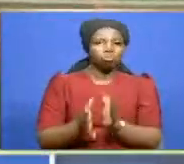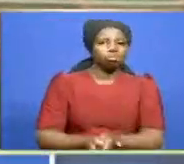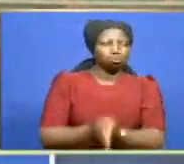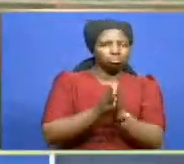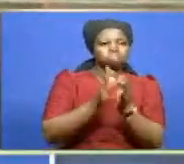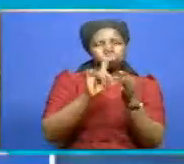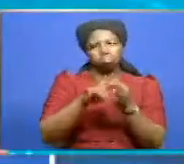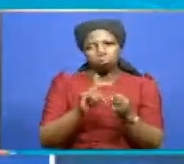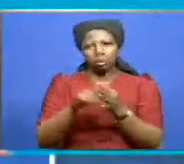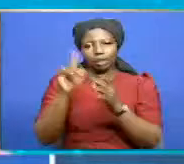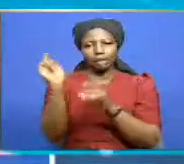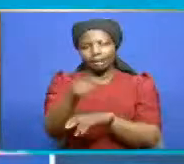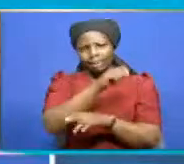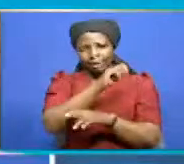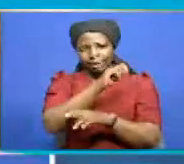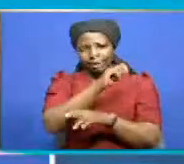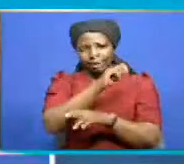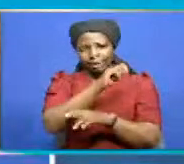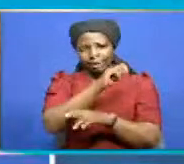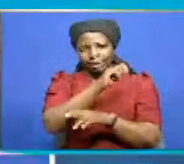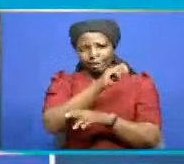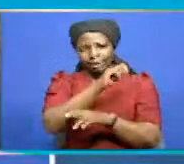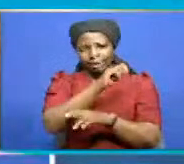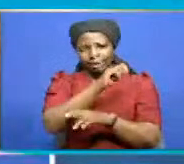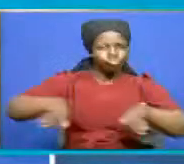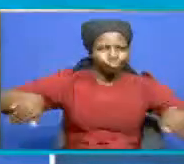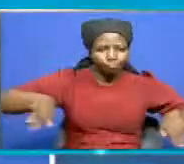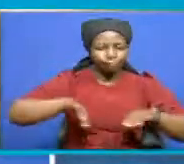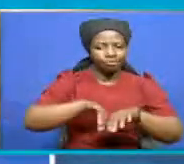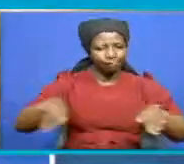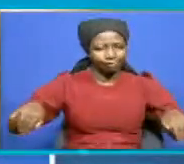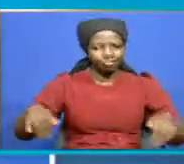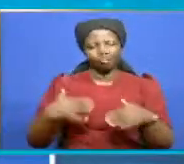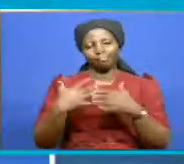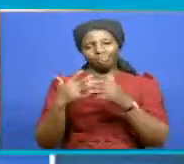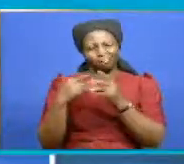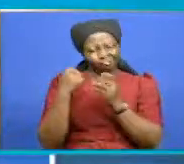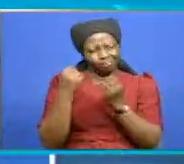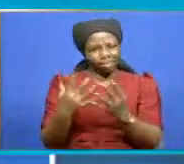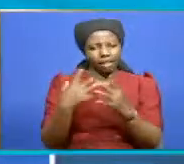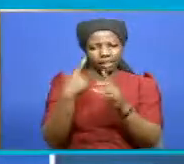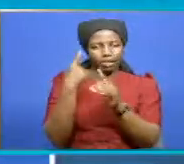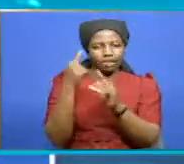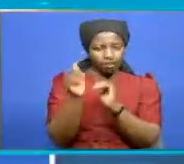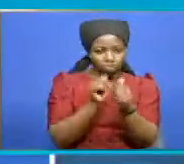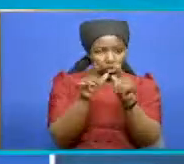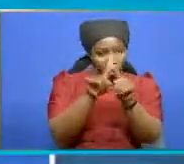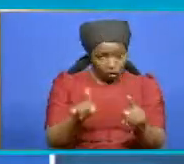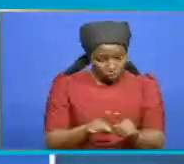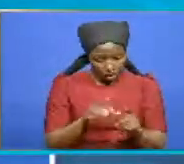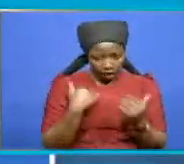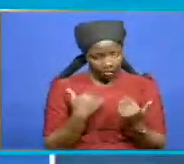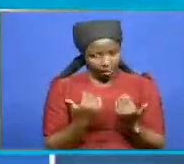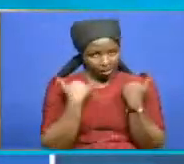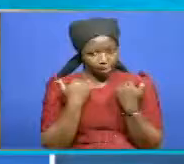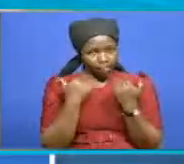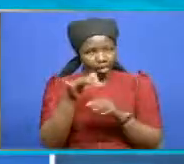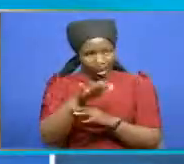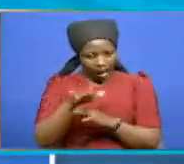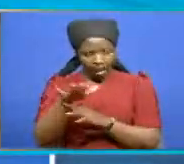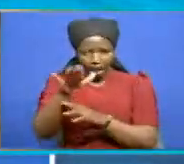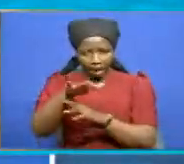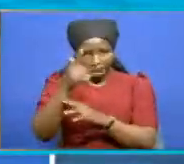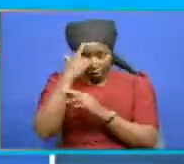mikono, tenisi, kituo cha afya na kando na hayo kutakuwepo na vyumba vya malazi, maeneo ya mashabiki na